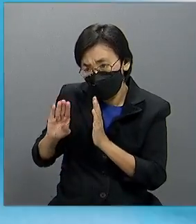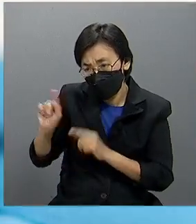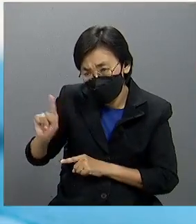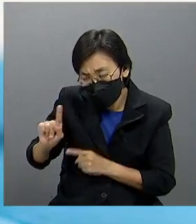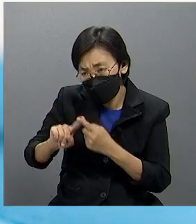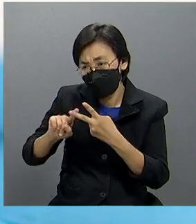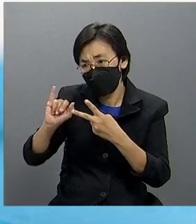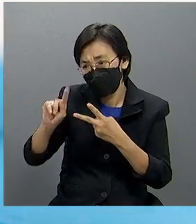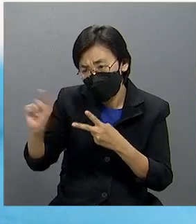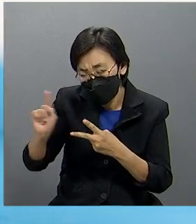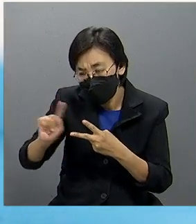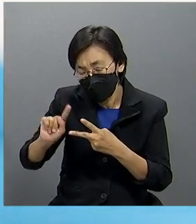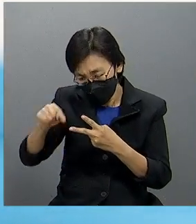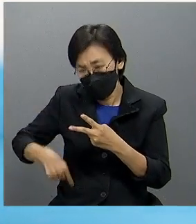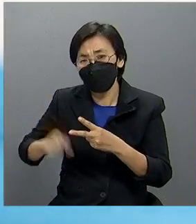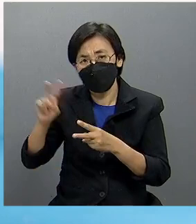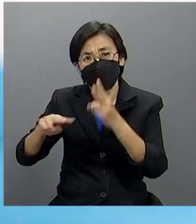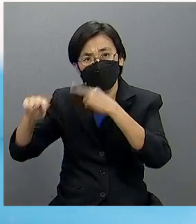นะครับ